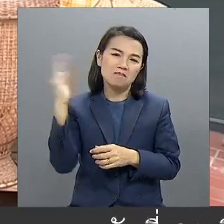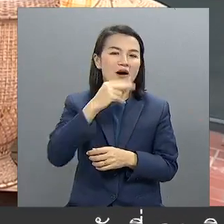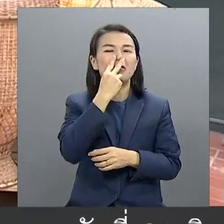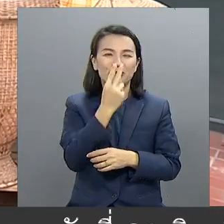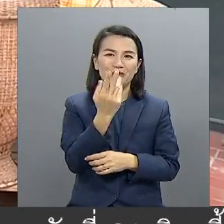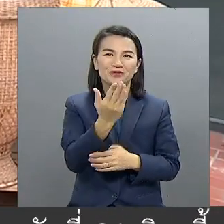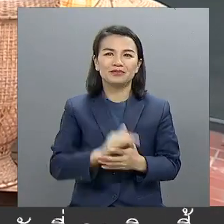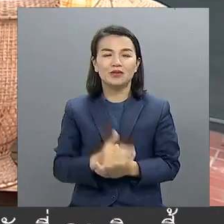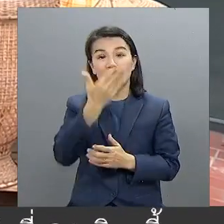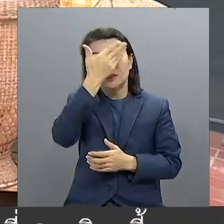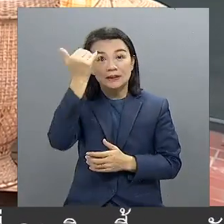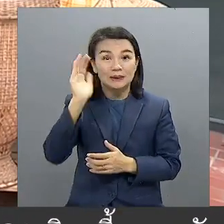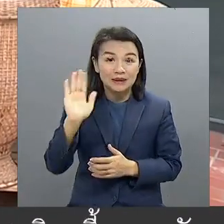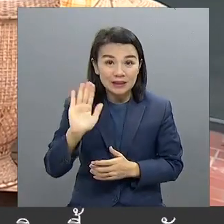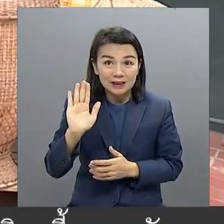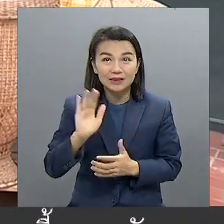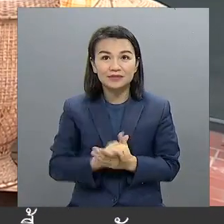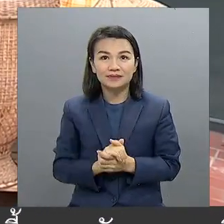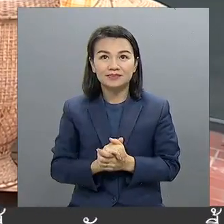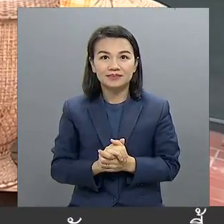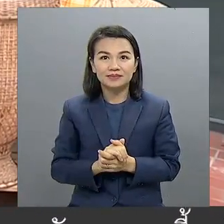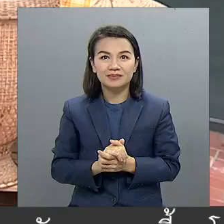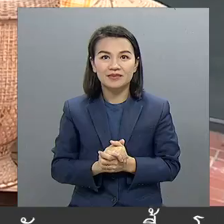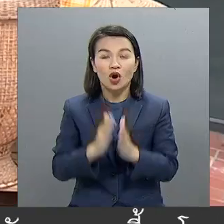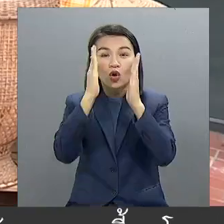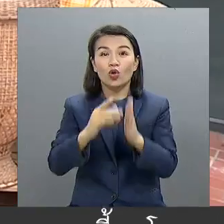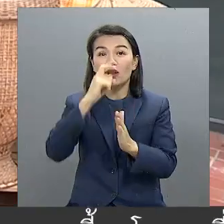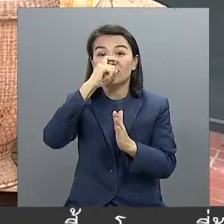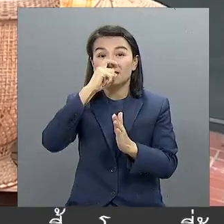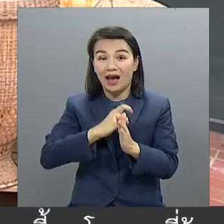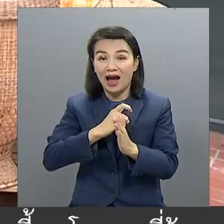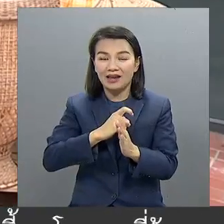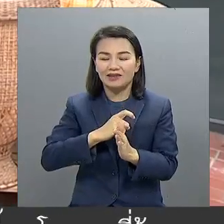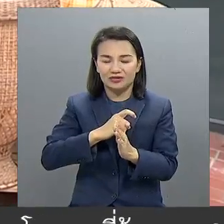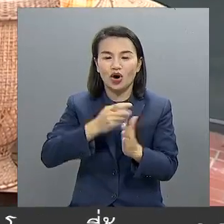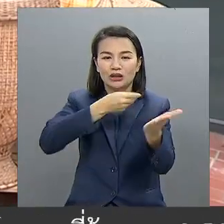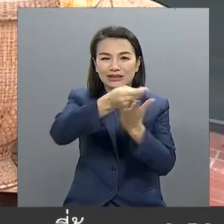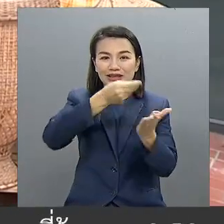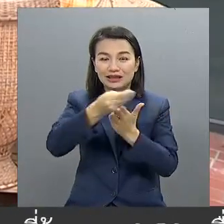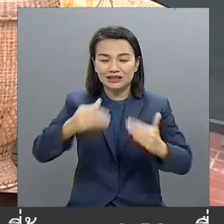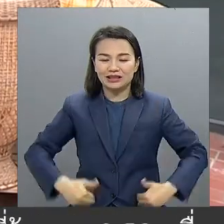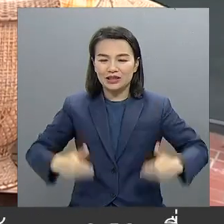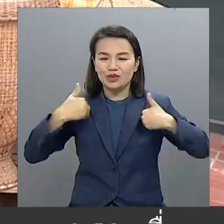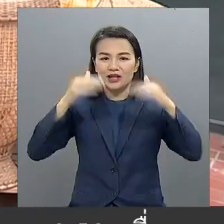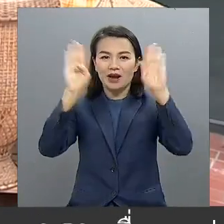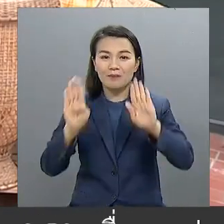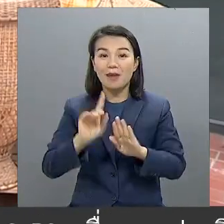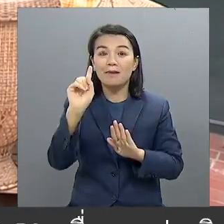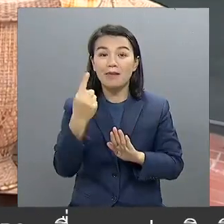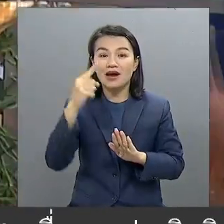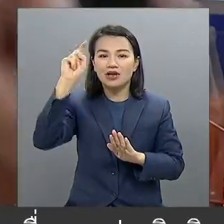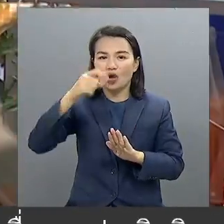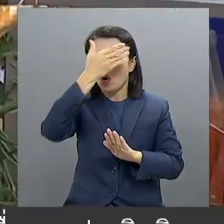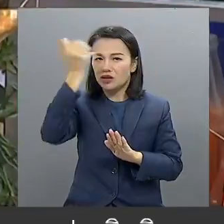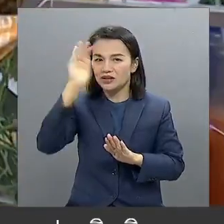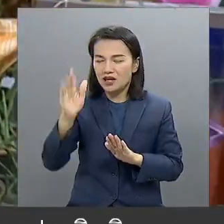เดี๋วก่อนเนองจากเราเปคนไทย ที่ต้ชอปปิ้งในชีววิธีใหม่อย่าลืมใช้แดตอมไทยชนะด